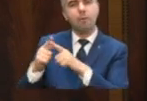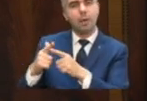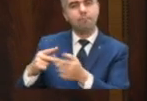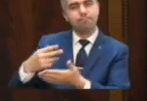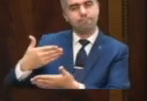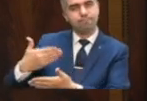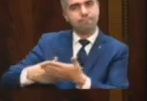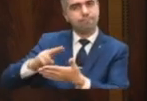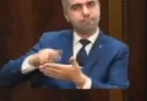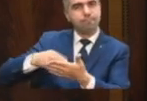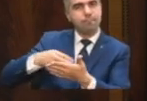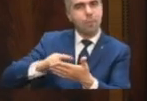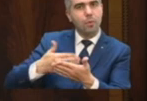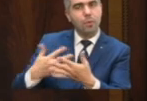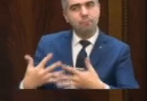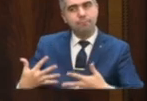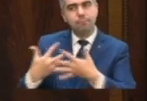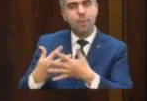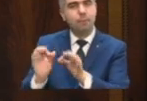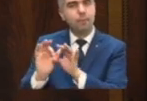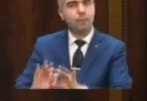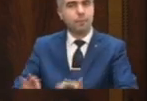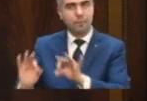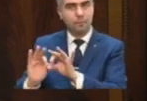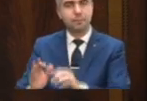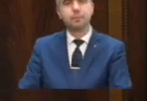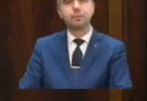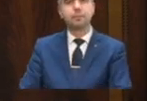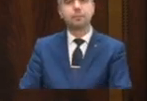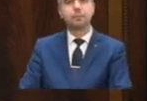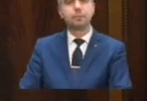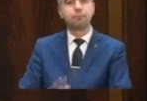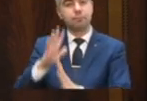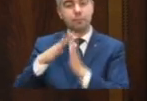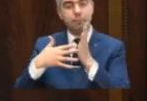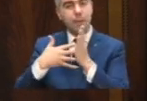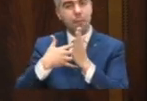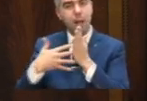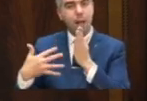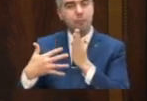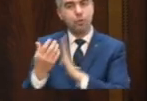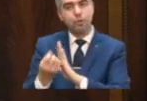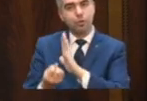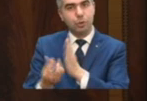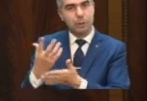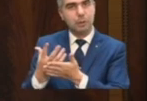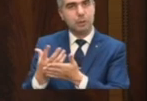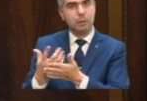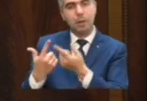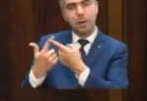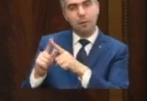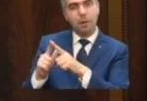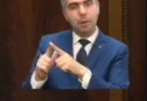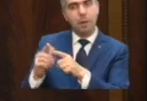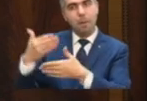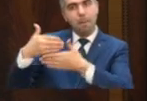اللي ما كتكونش فيها مقاربة تشاركية، من خلال وضع خطة طريق لتعزيز وإنعاش هذا القطاع